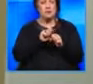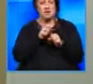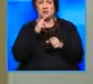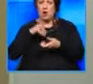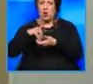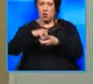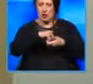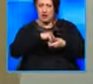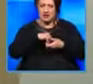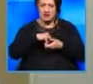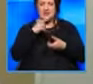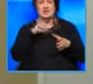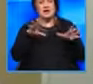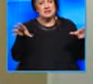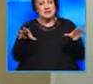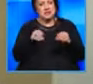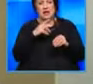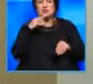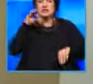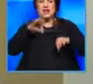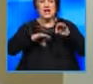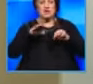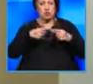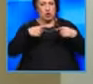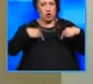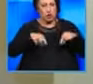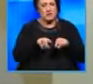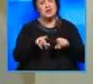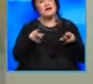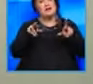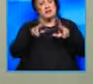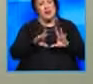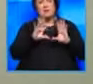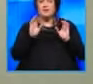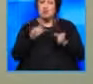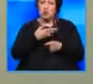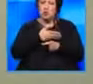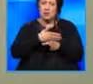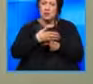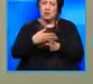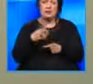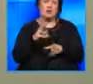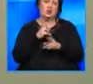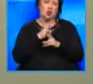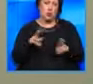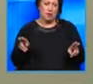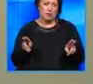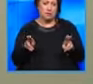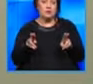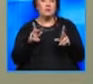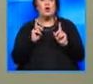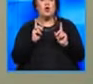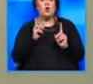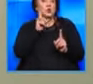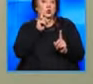се надяваме изборният ден да мине нормално и без сериозни проблеми. Колко души ще гласуват днес тук? Понастоящем в